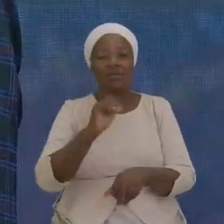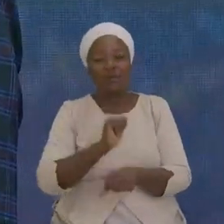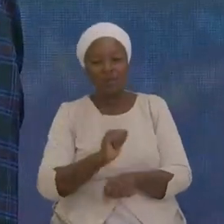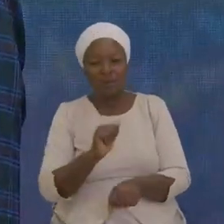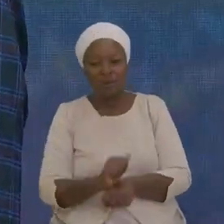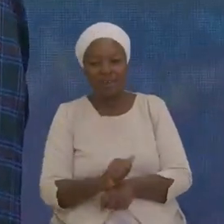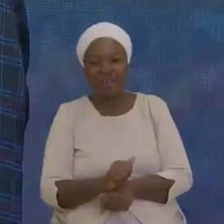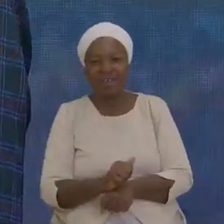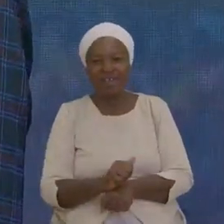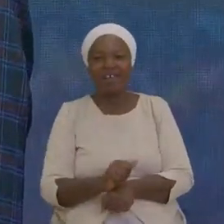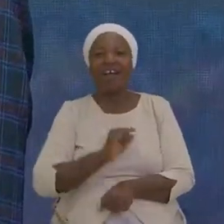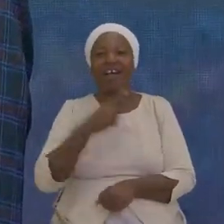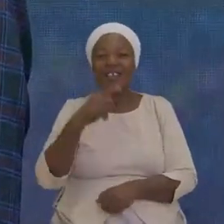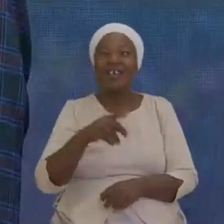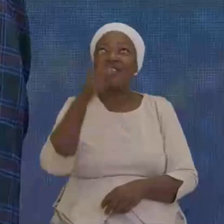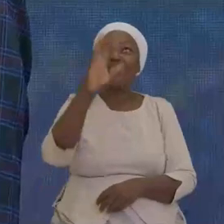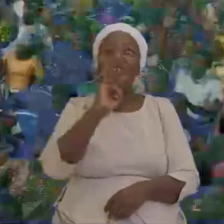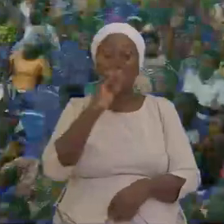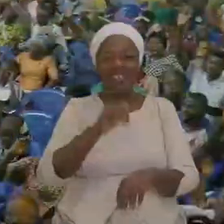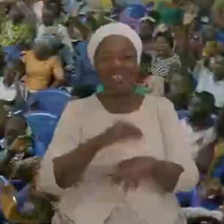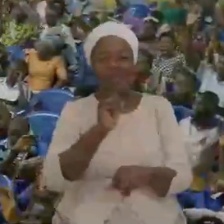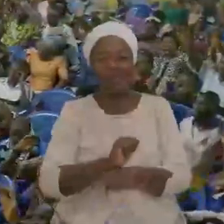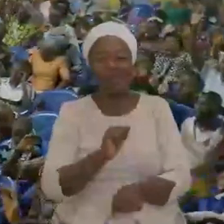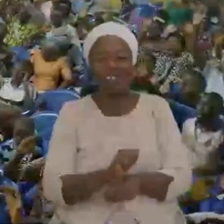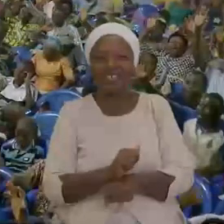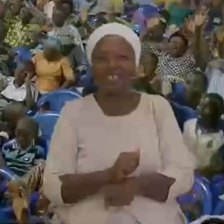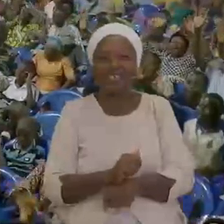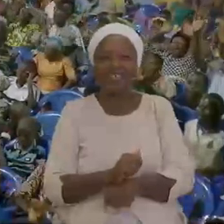l'œuvre. J'ai dit Dieu est à l'œuvre.